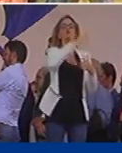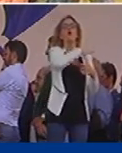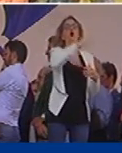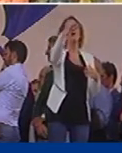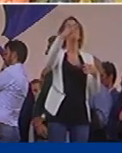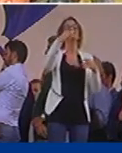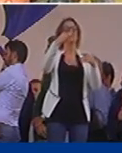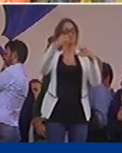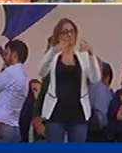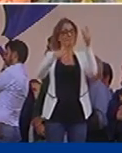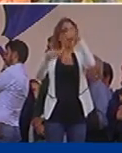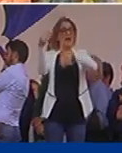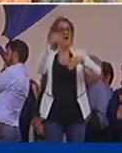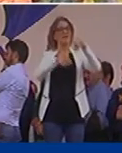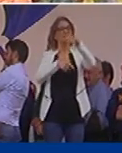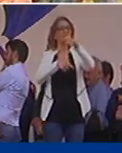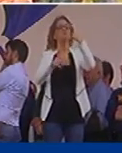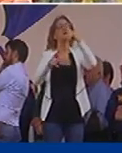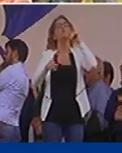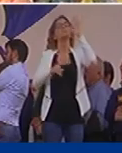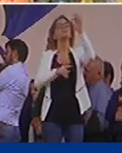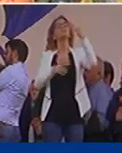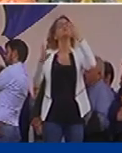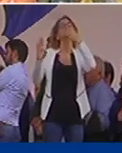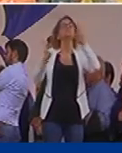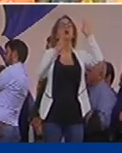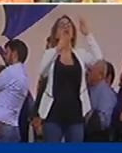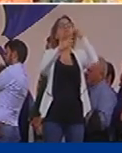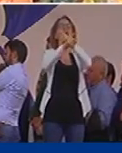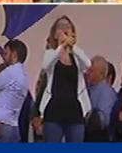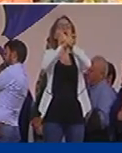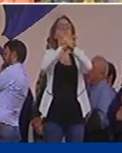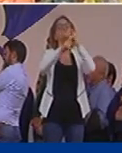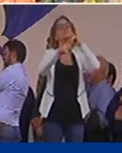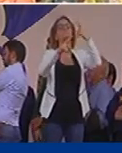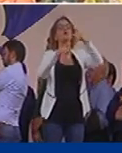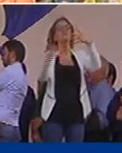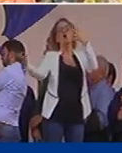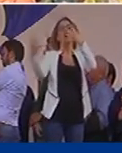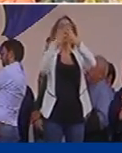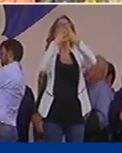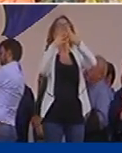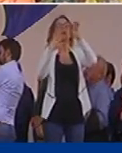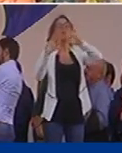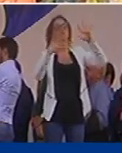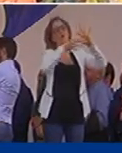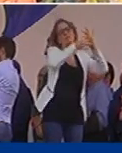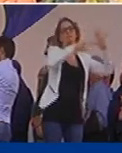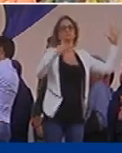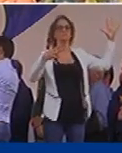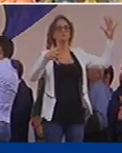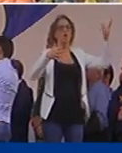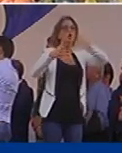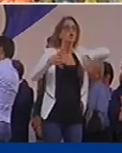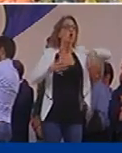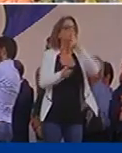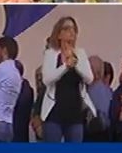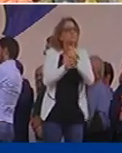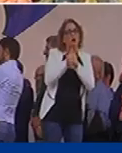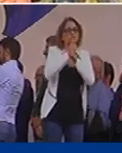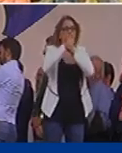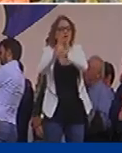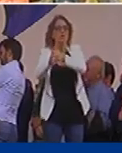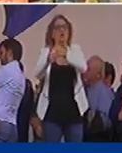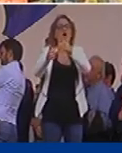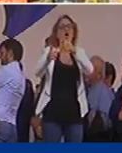referendum per salvare l'Austria dalla gabbia dell'Unione Europea e noi dobbiamo andar dietro a quello che gli ungheresi,